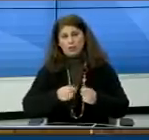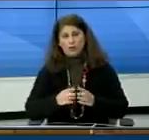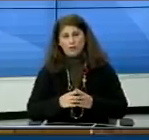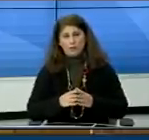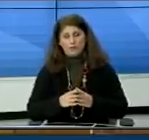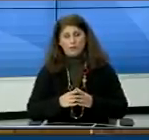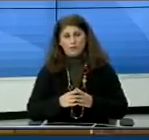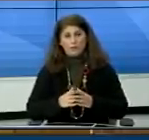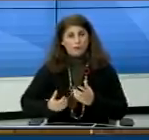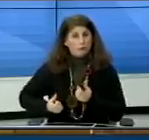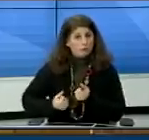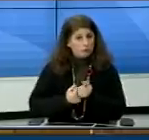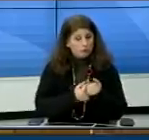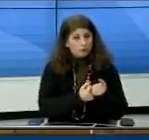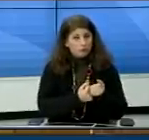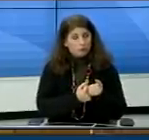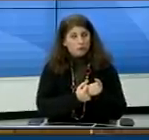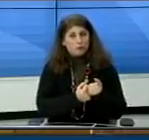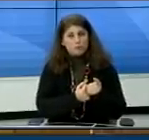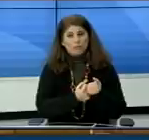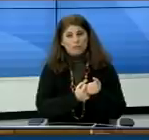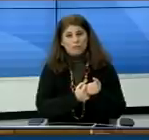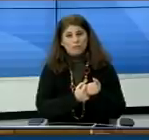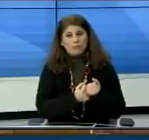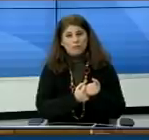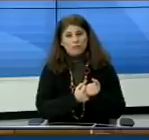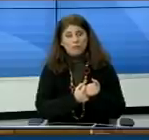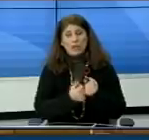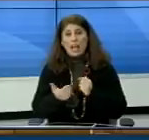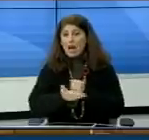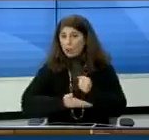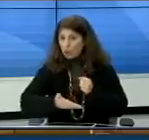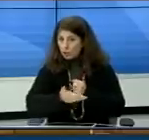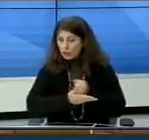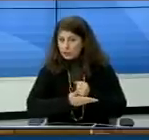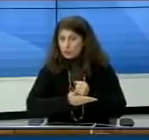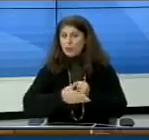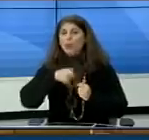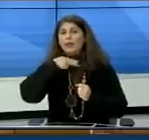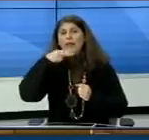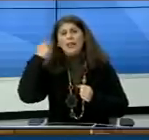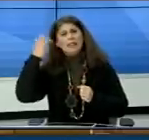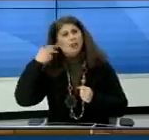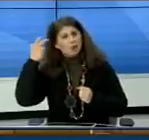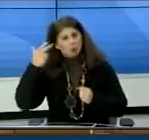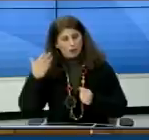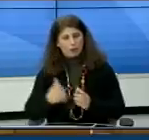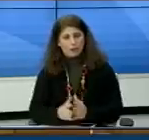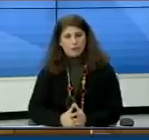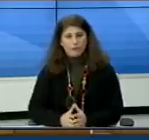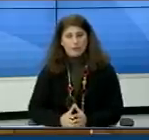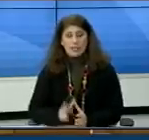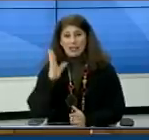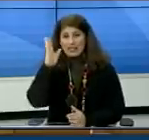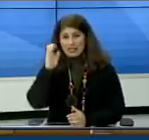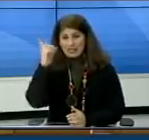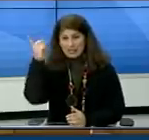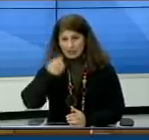Ενώ ενισχύονται ξεχωριστά και οι αγρότες και οι κτηνοτρόφοι. Στο